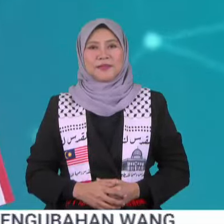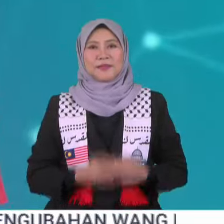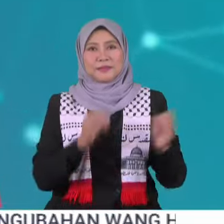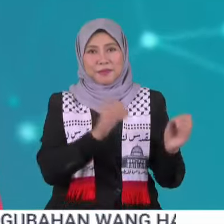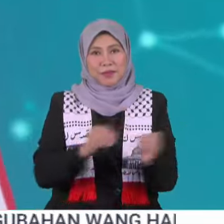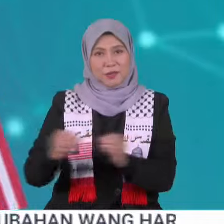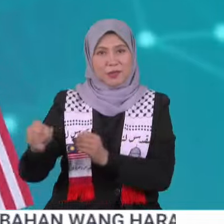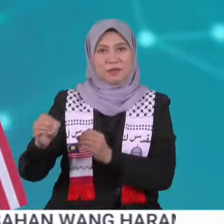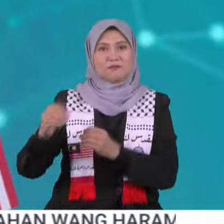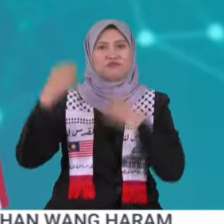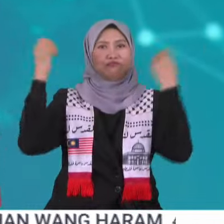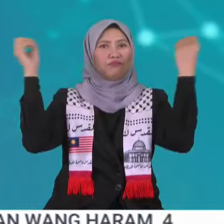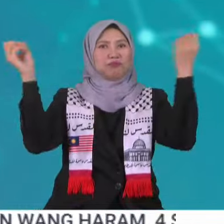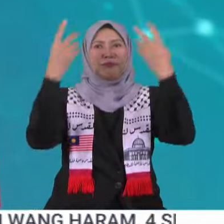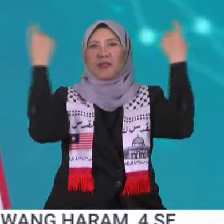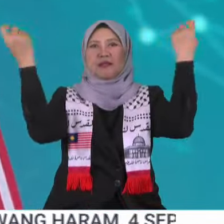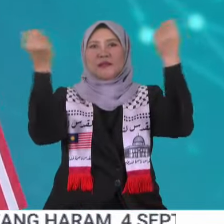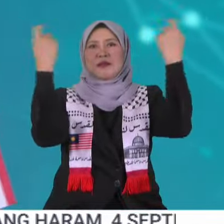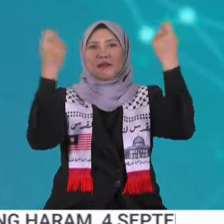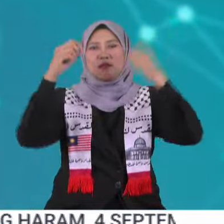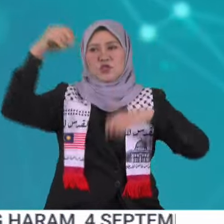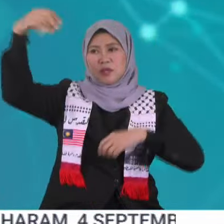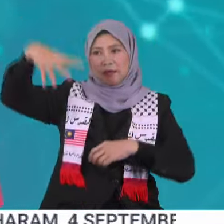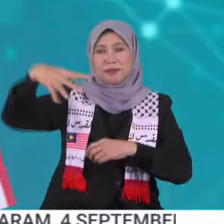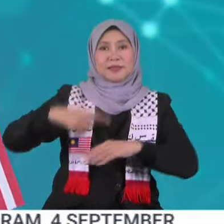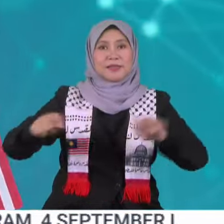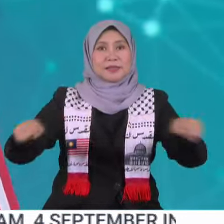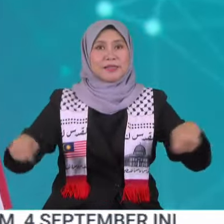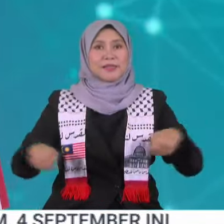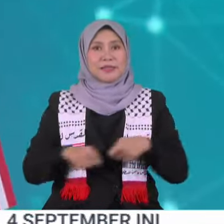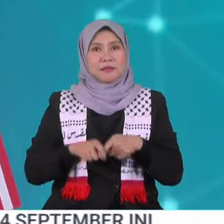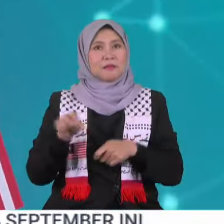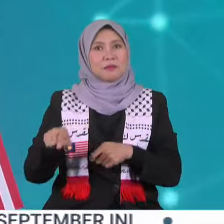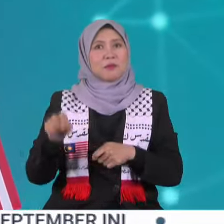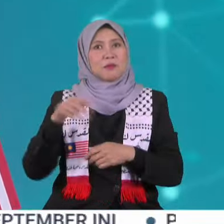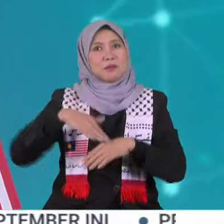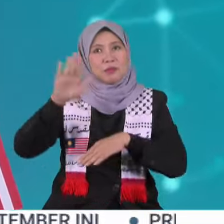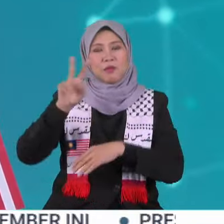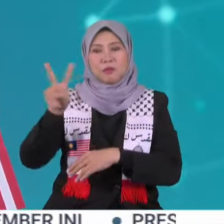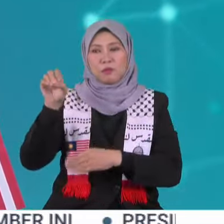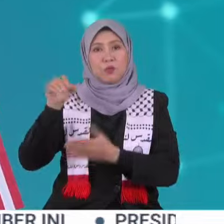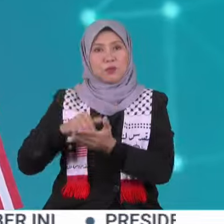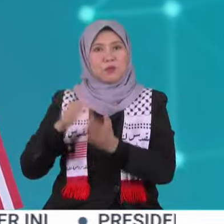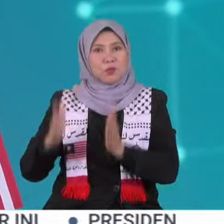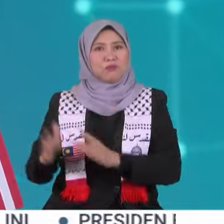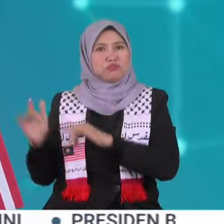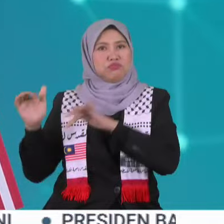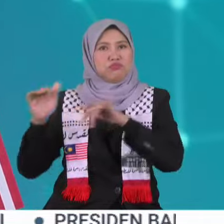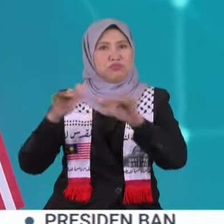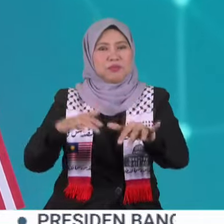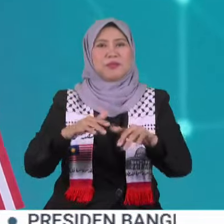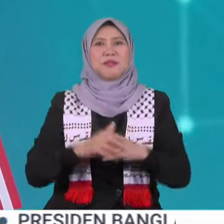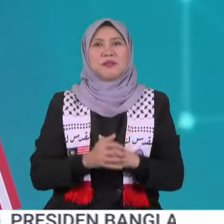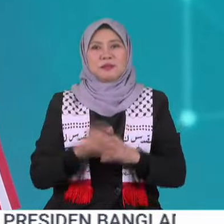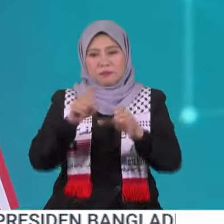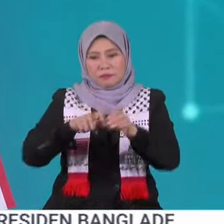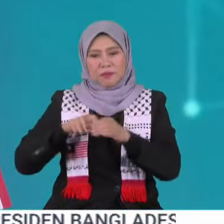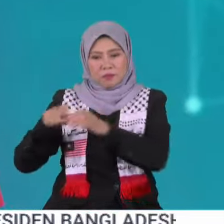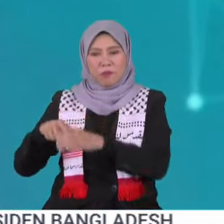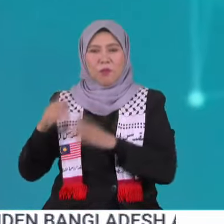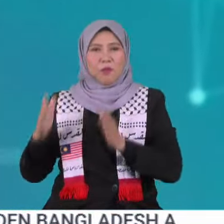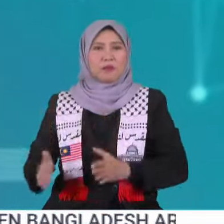Penganjuran Pesta Cahaya di Tasik Melati menerima lebih 20,000 pengunjung sejak 20 Julai lalu. Sekaligus menarik minat pelancong luar